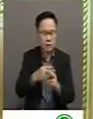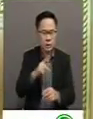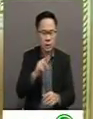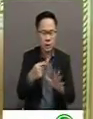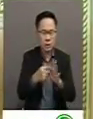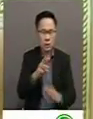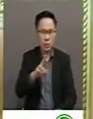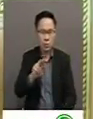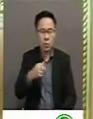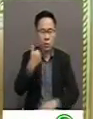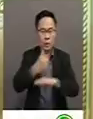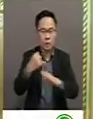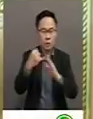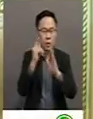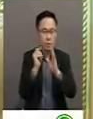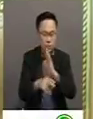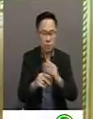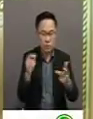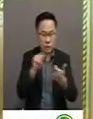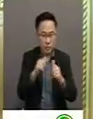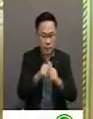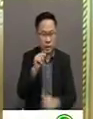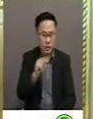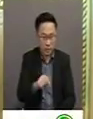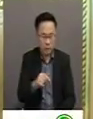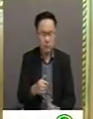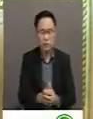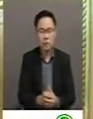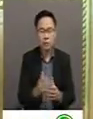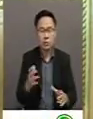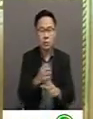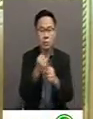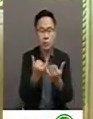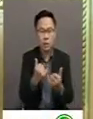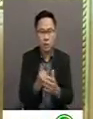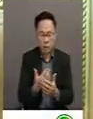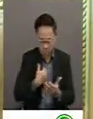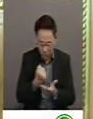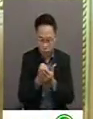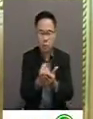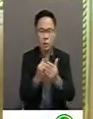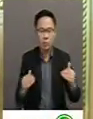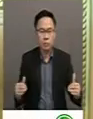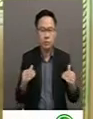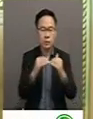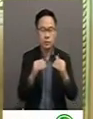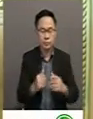วสะอาดผู้บังคับการจังหวัดปทุมธานีสอบถามข้อเท็จจริงในเรื่องนี้นะคะยืนยันด้วยค่ะว่าจะให้ความเป็นธรรม